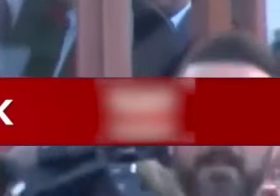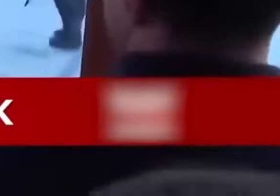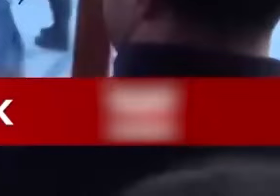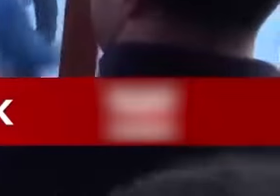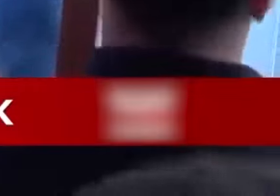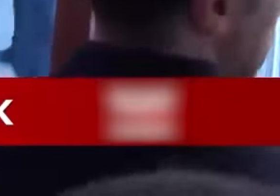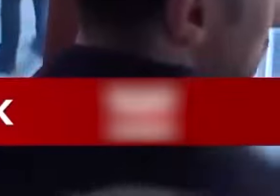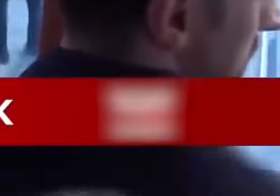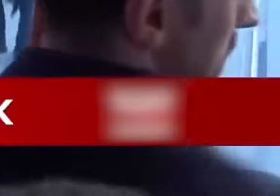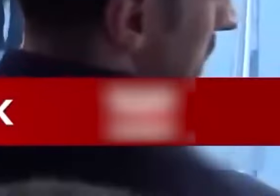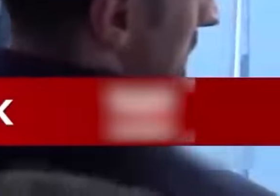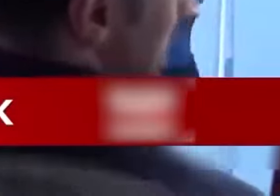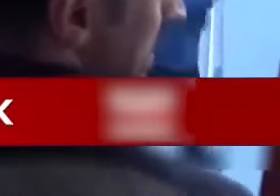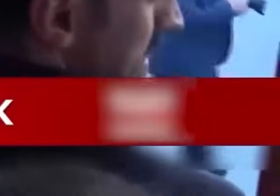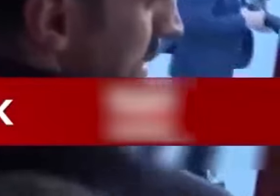cevap verdi.